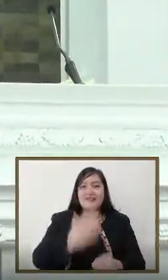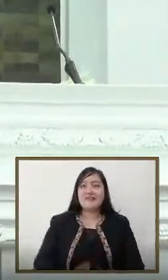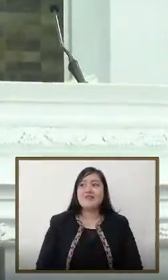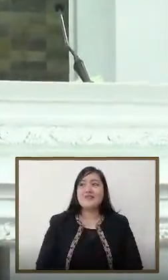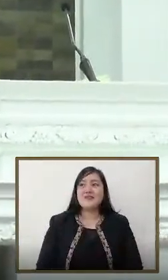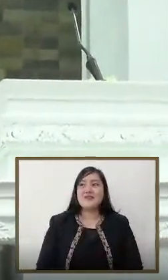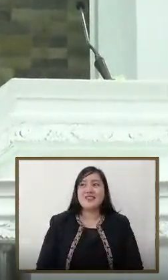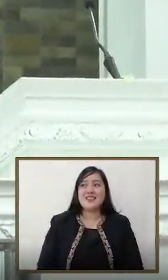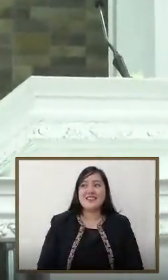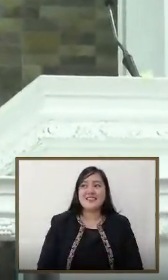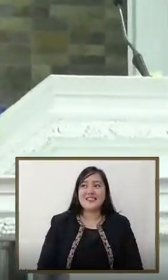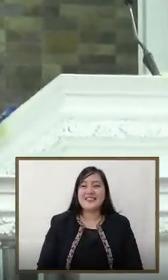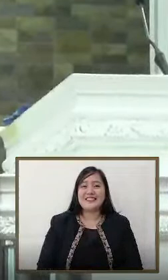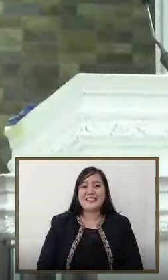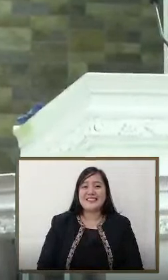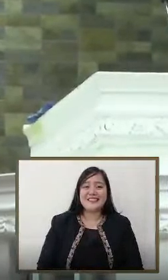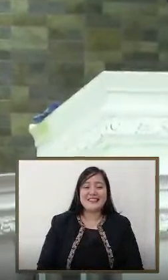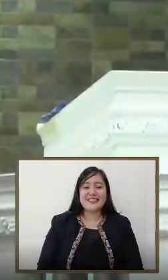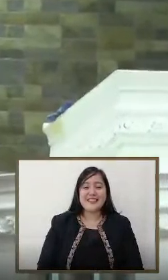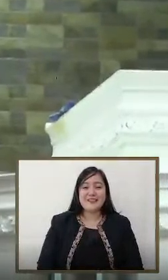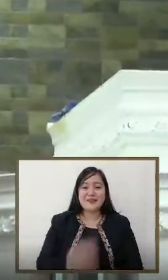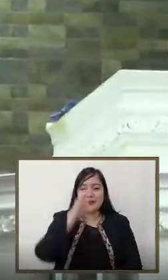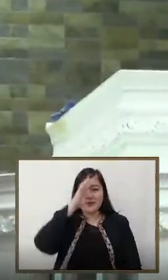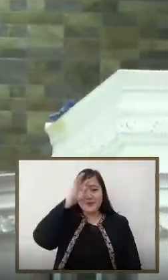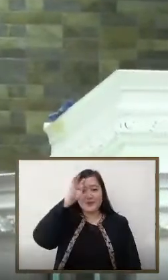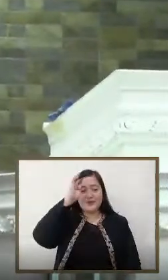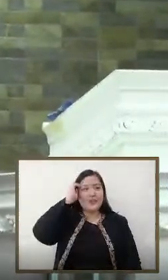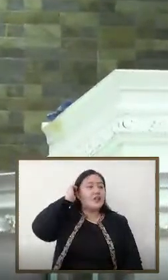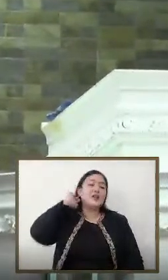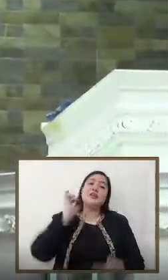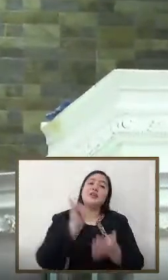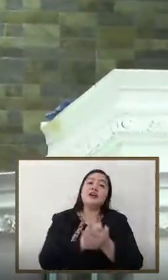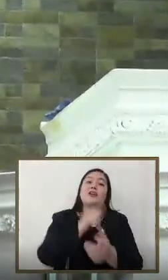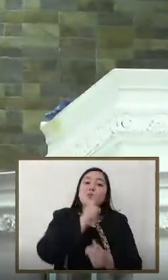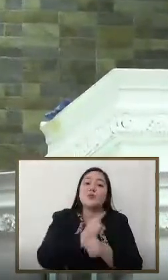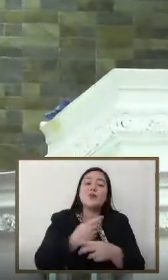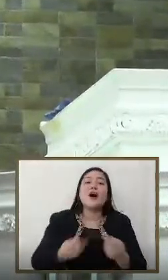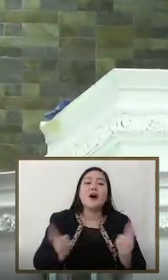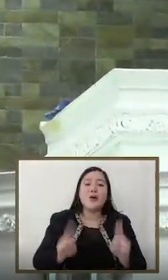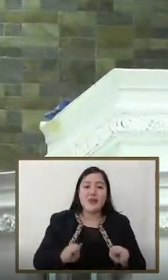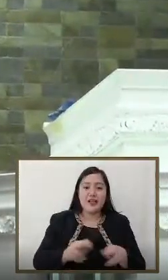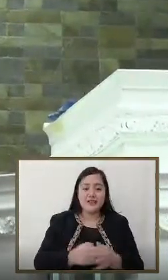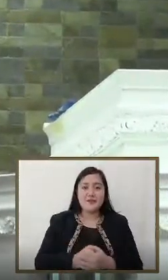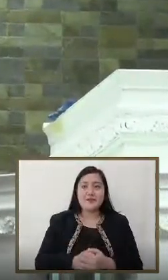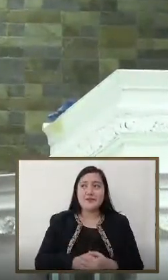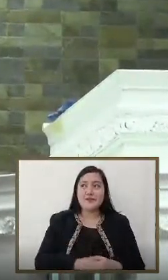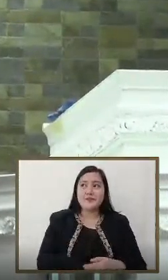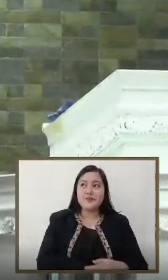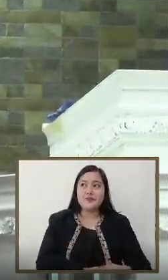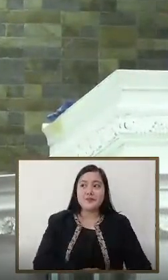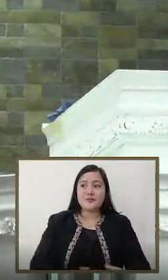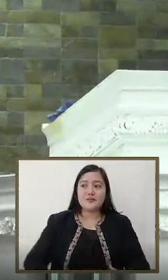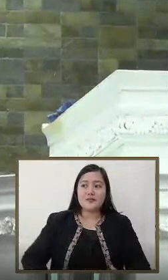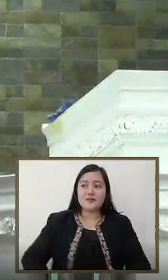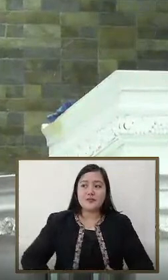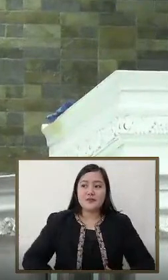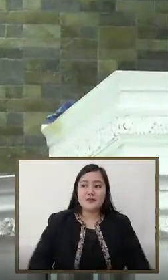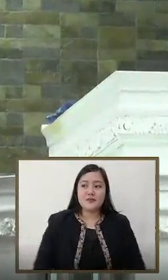Tabi-tabi po, huwag kayong magagalit sa akin eh. Yun naman talaga totoo eh. Oh, imagine mo, 19, nakikipagbuno na sa hanap